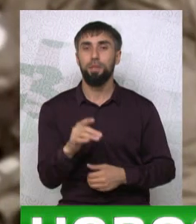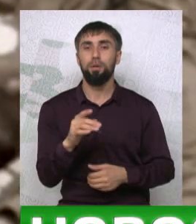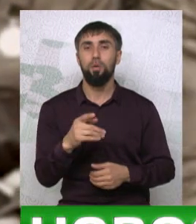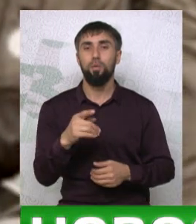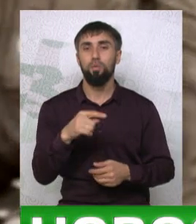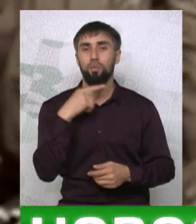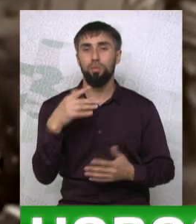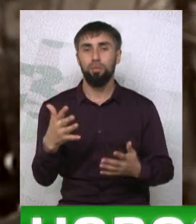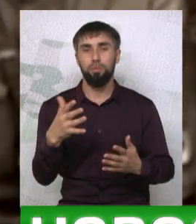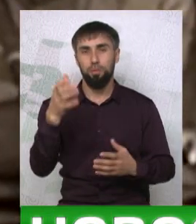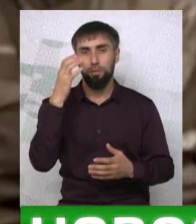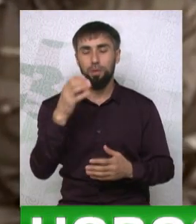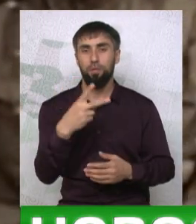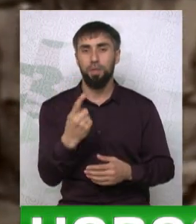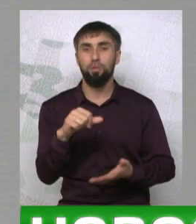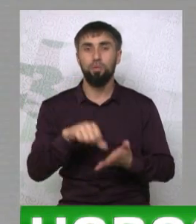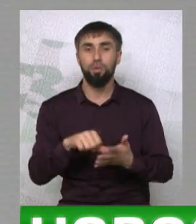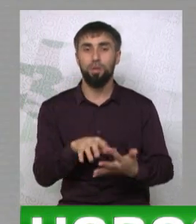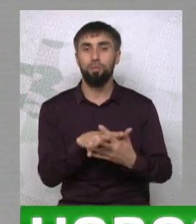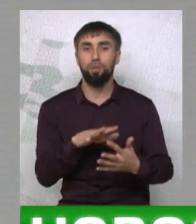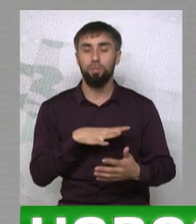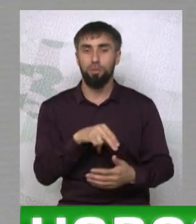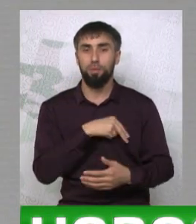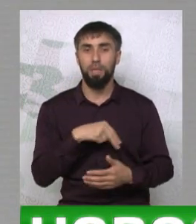отечественной военной науки. 21 участник битвы был